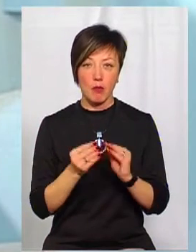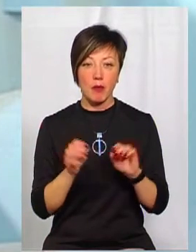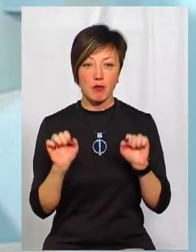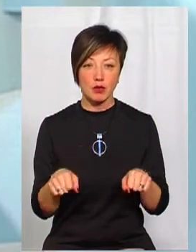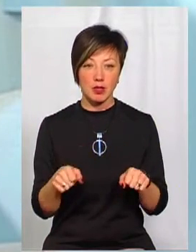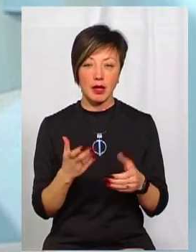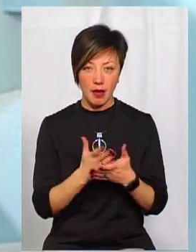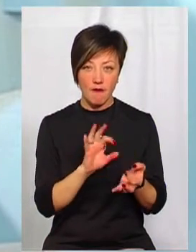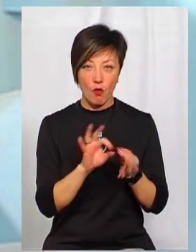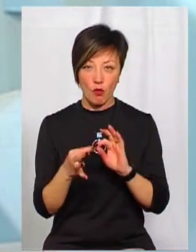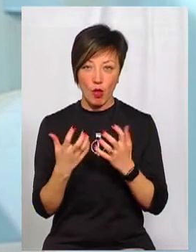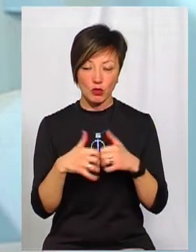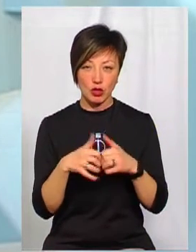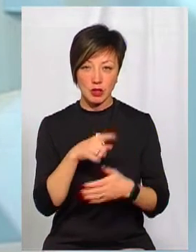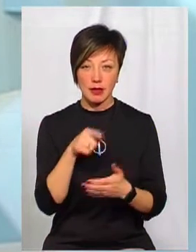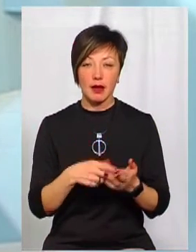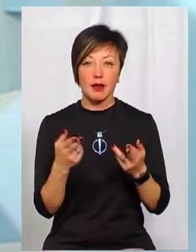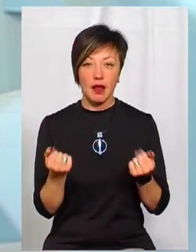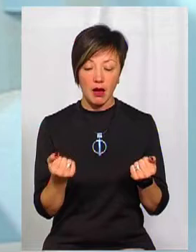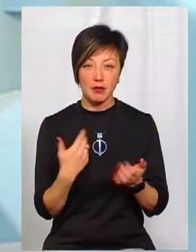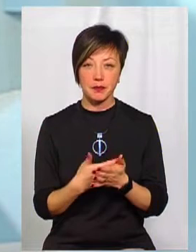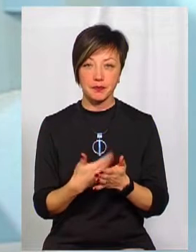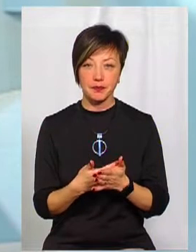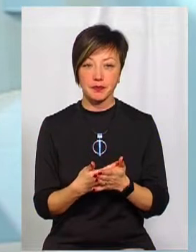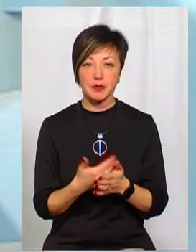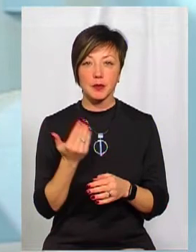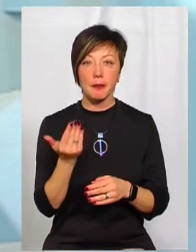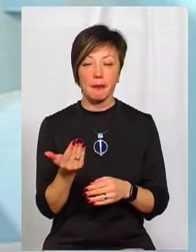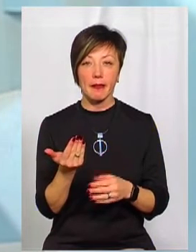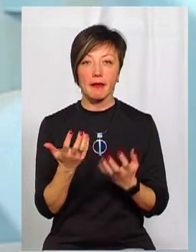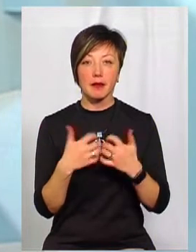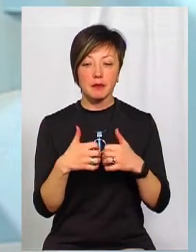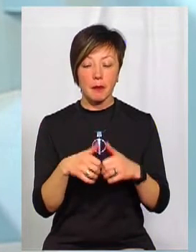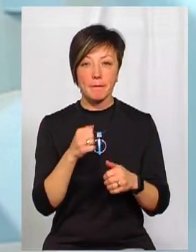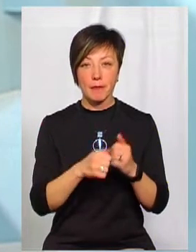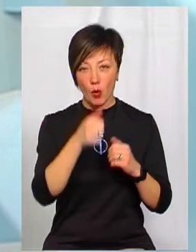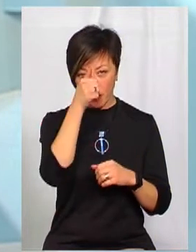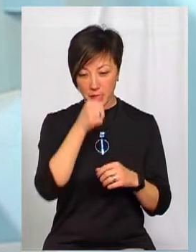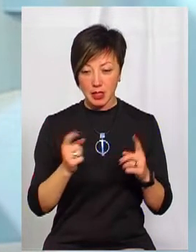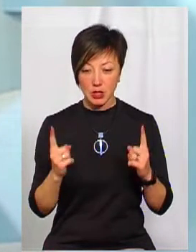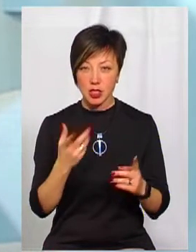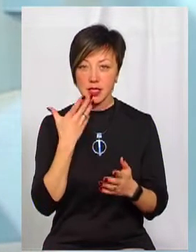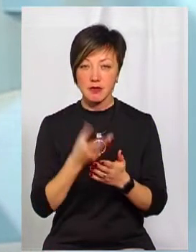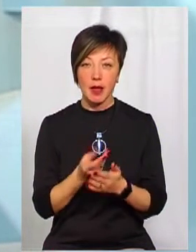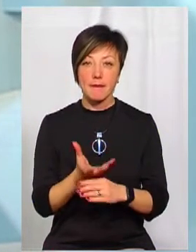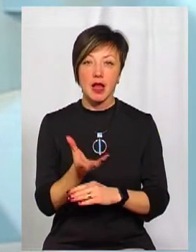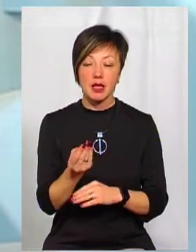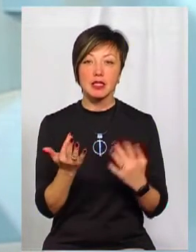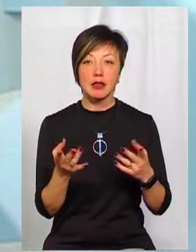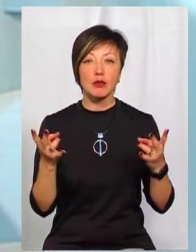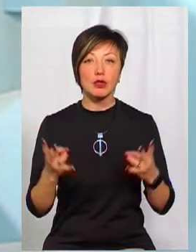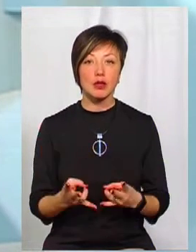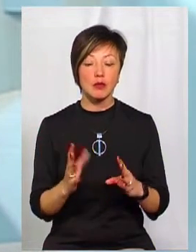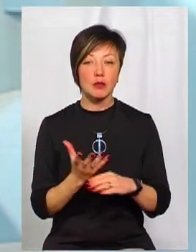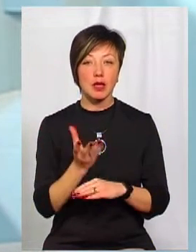можна взяти. Є якась формула обчислення? Так, звичайно, береться. Якщо ви вираховуєте помісячний свій платіж, скільки вам